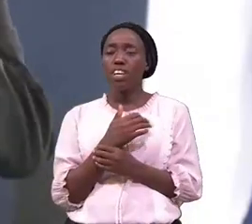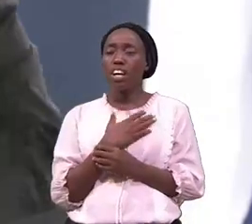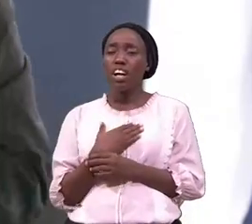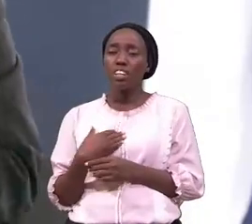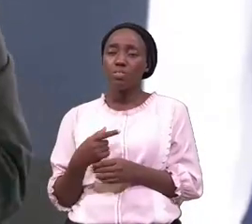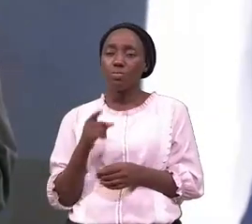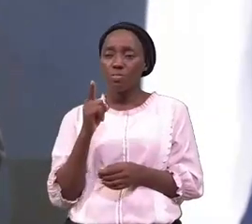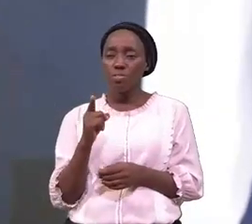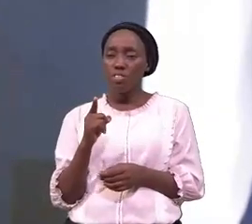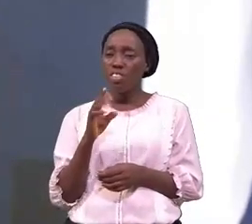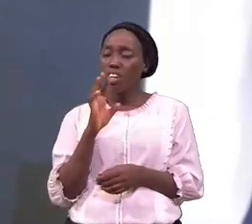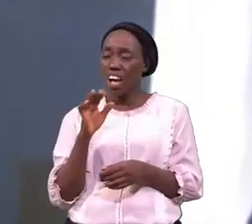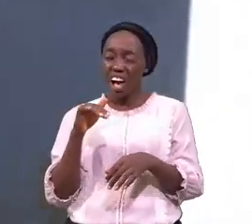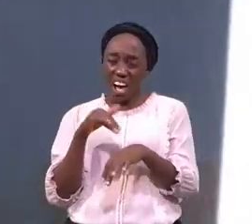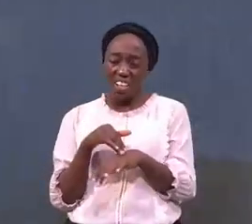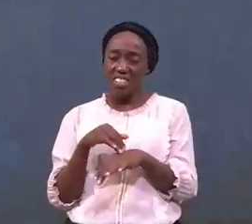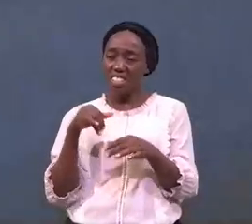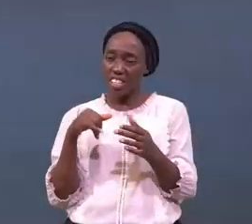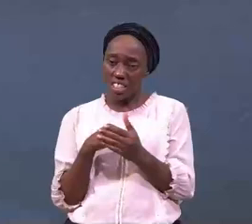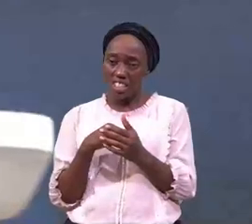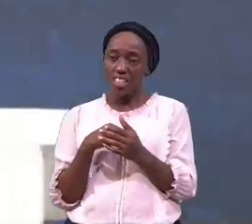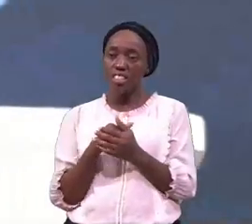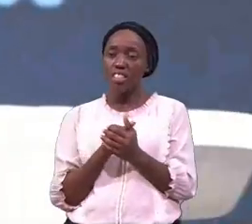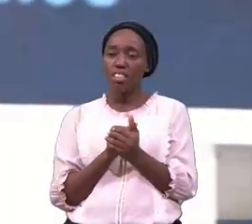et tu t'adonnes à ça,